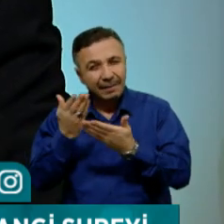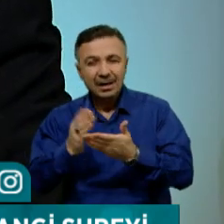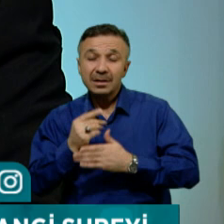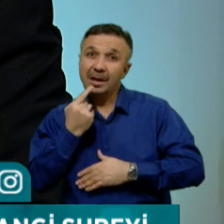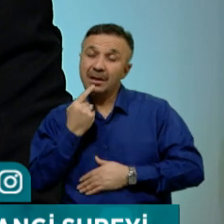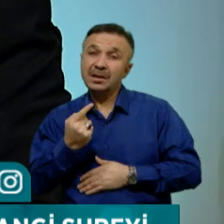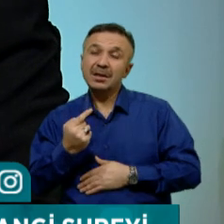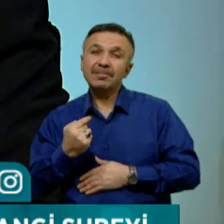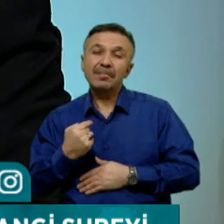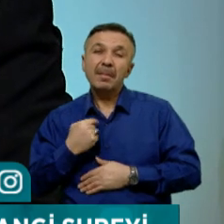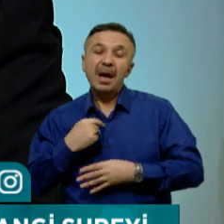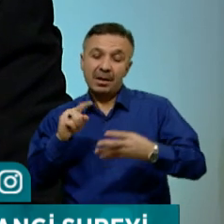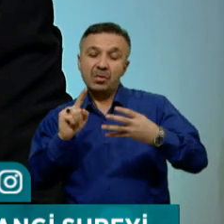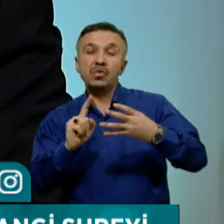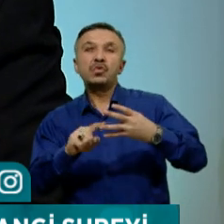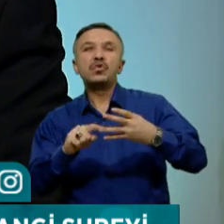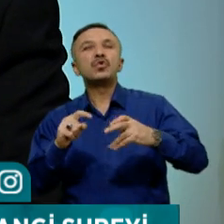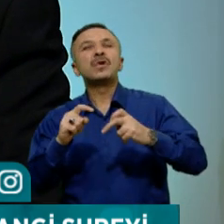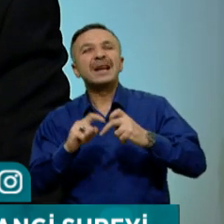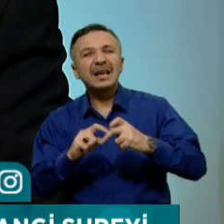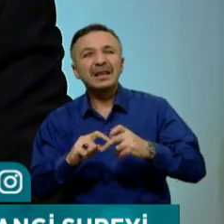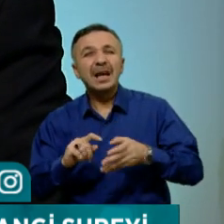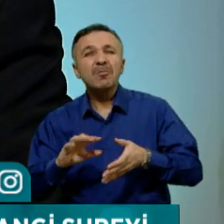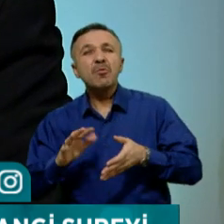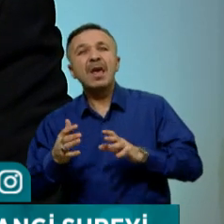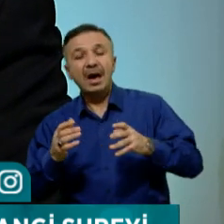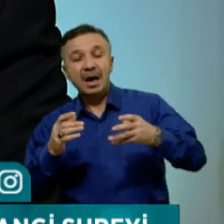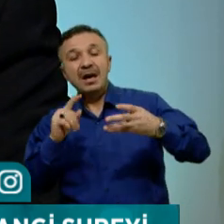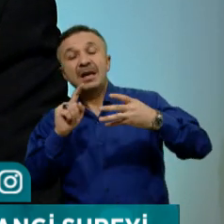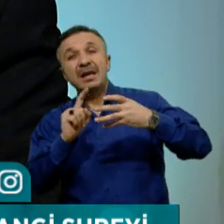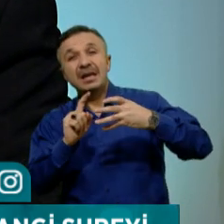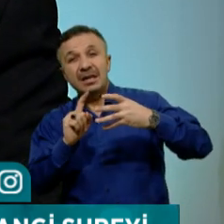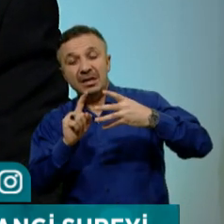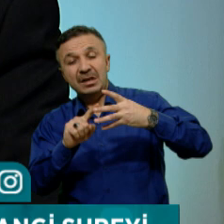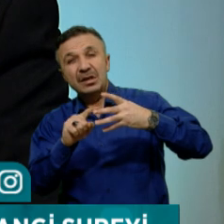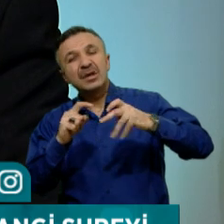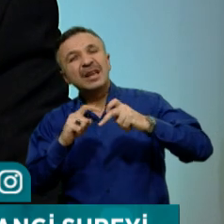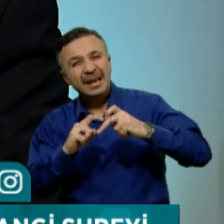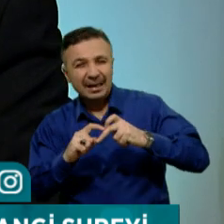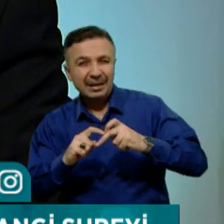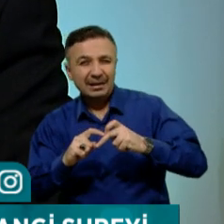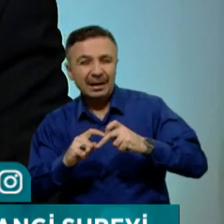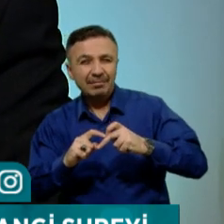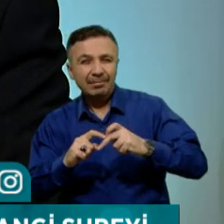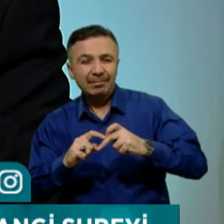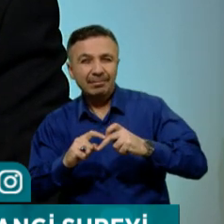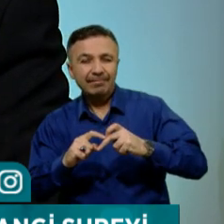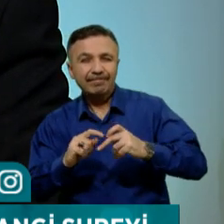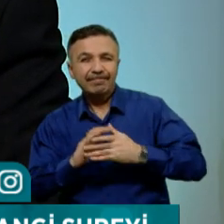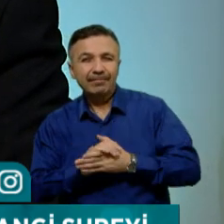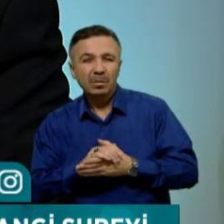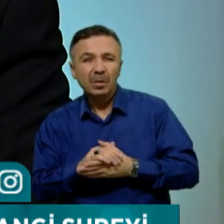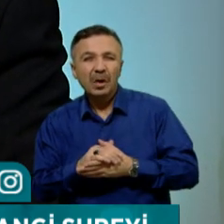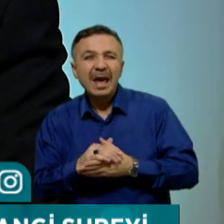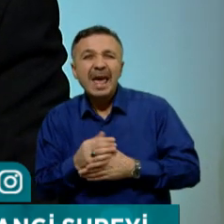desin ki yani üçüncü rekatta Yım ya da ikinci rekatta Yım karar veremiyorsa Birazını Yani en